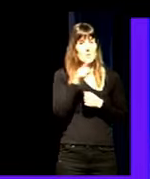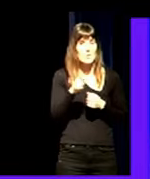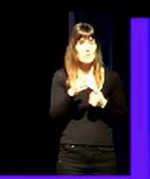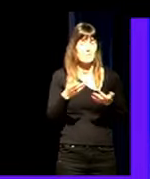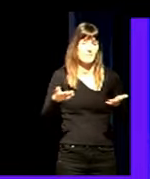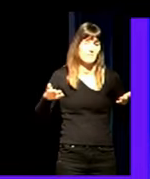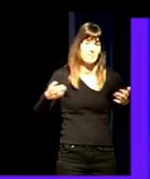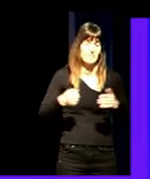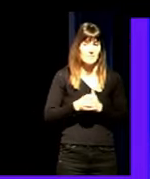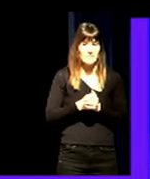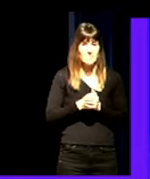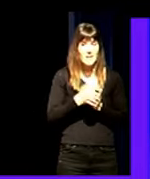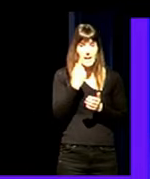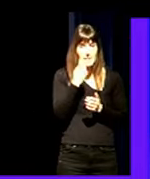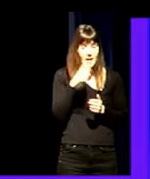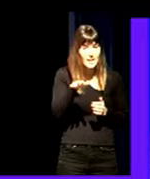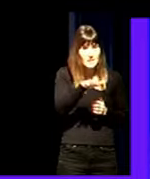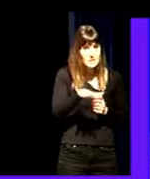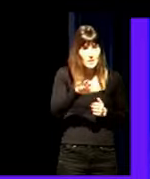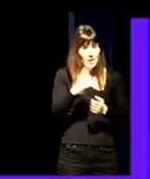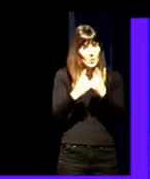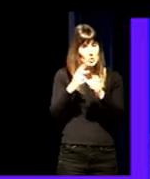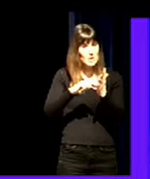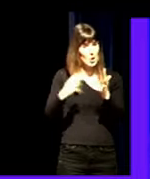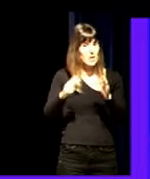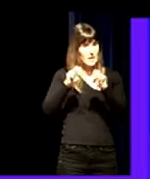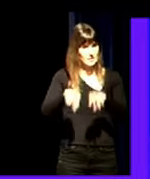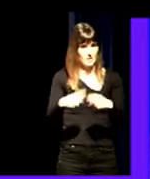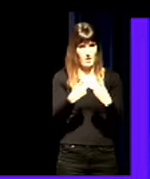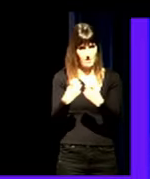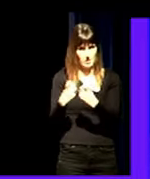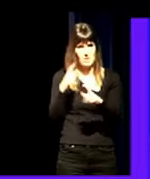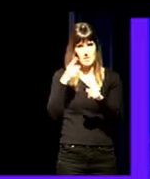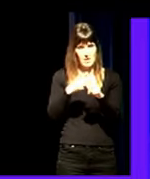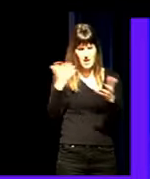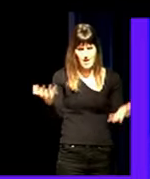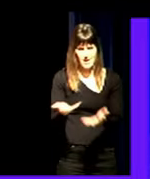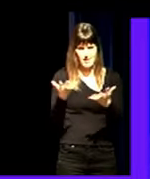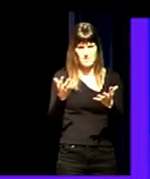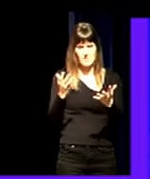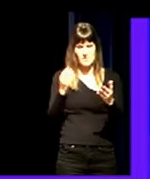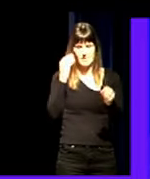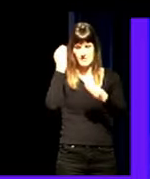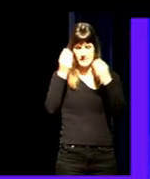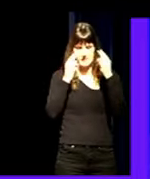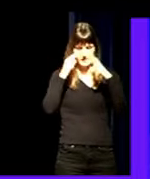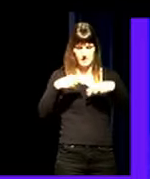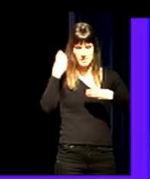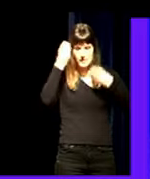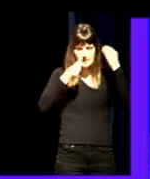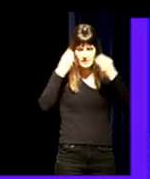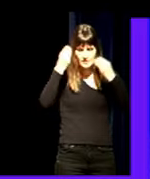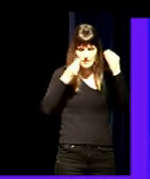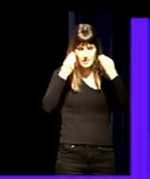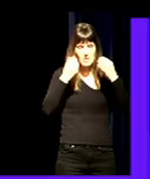bari, guk baita ere pentsateko, erreflexionatzeko eta konektatzeko gure emozioekin eta ez da, gure gorputzekin.